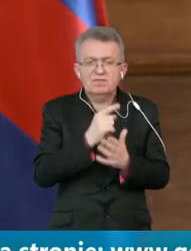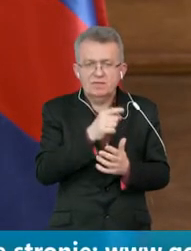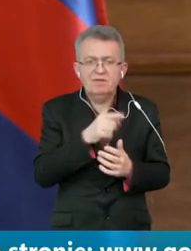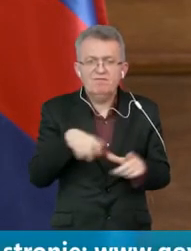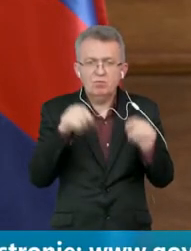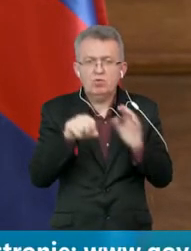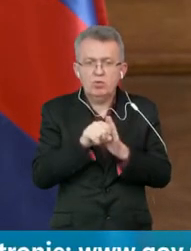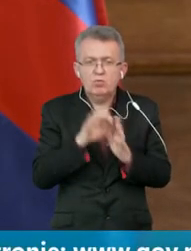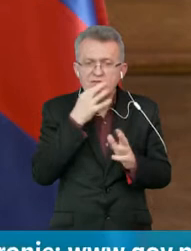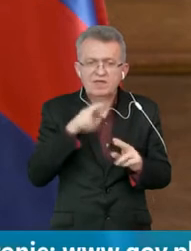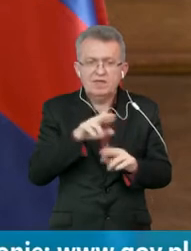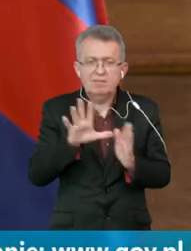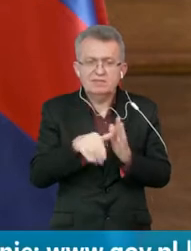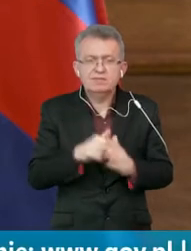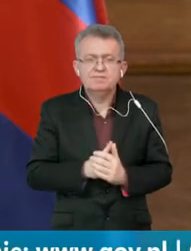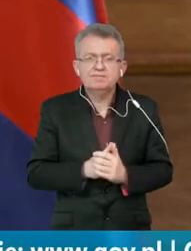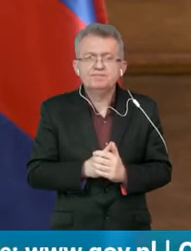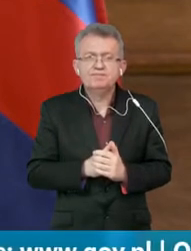wyborami do Młodzieżowej Rady Miasta.